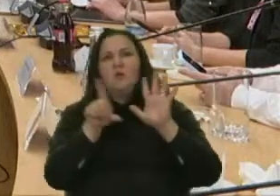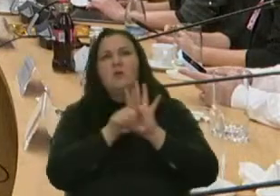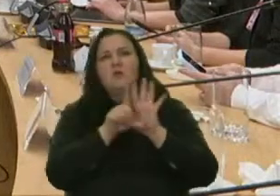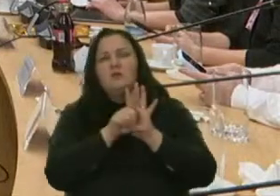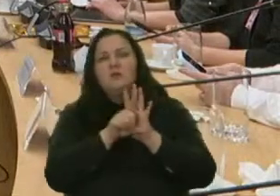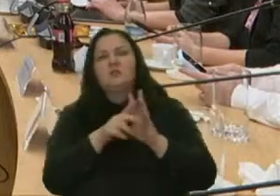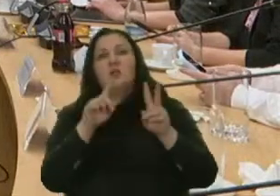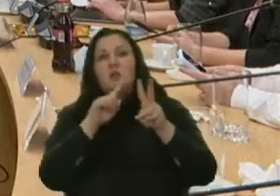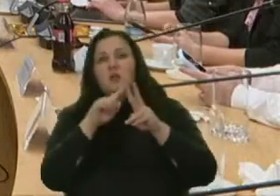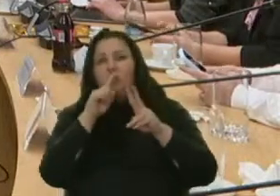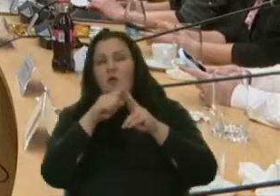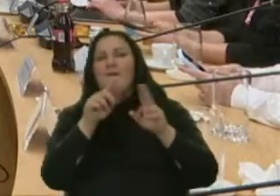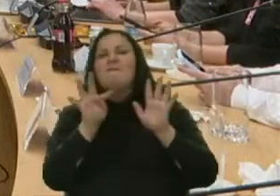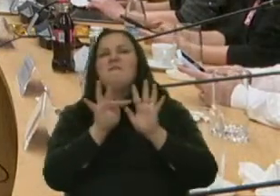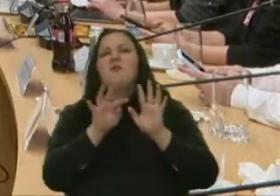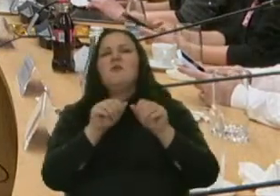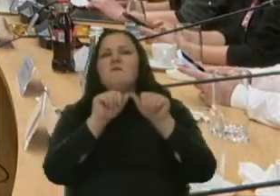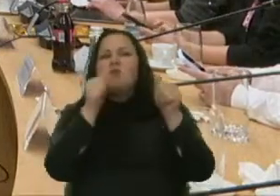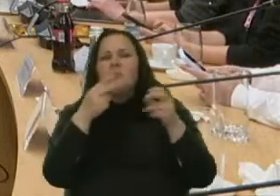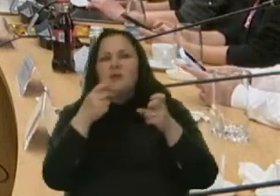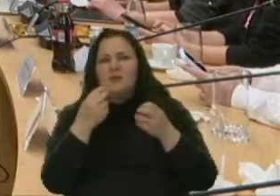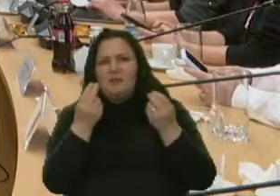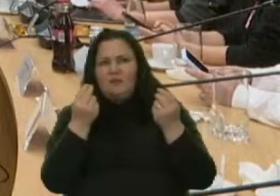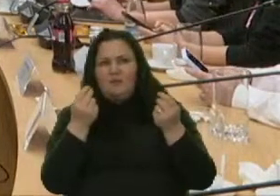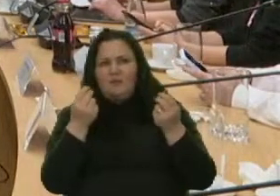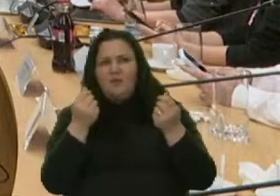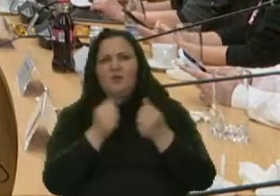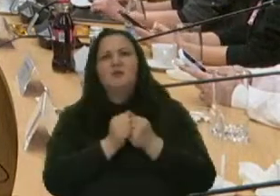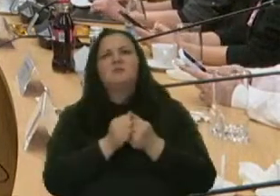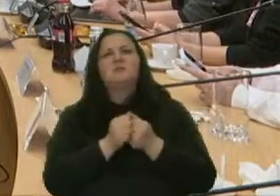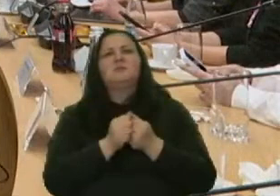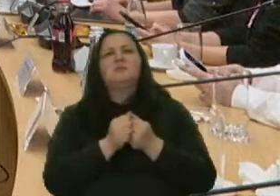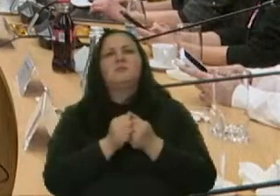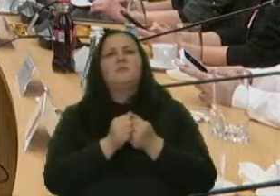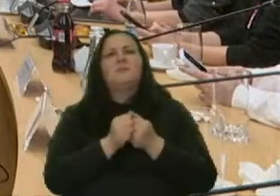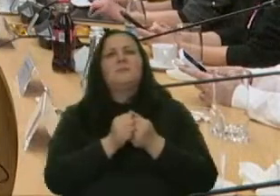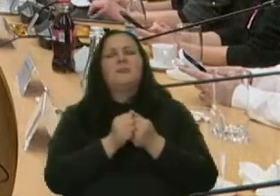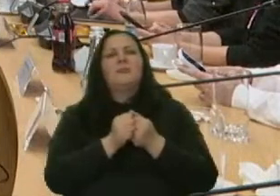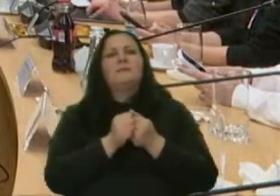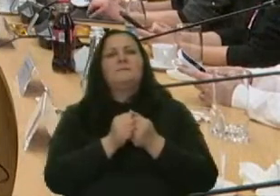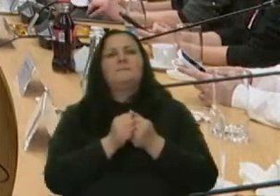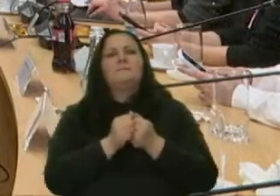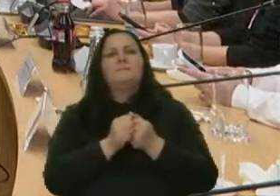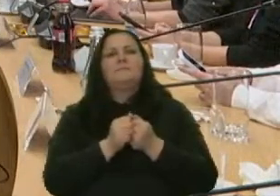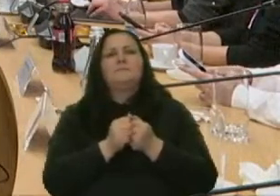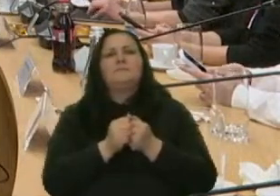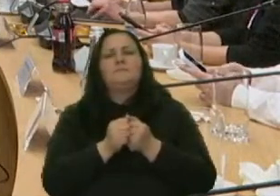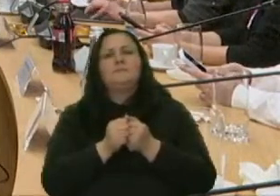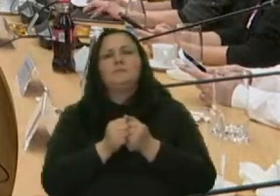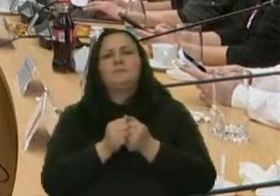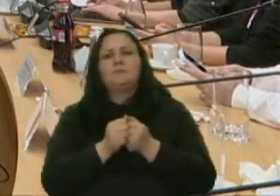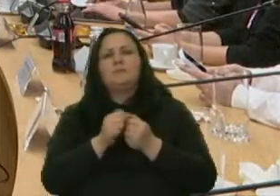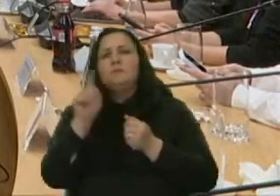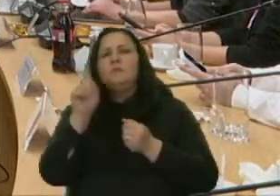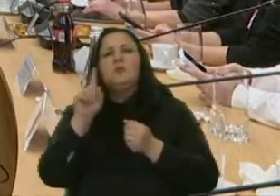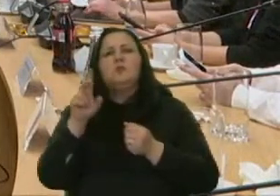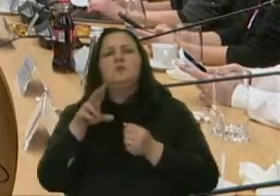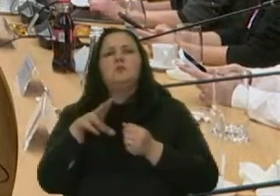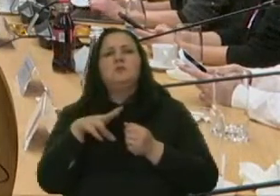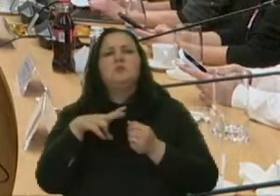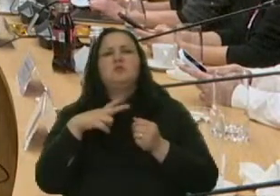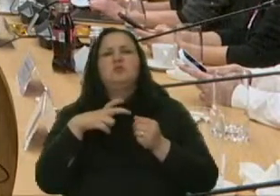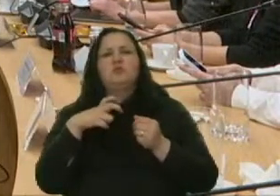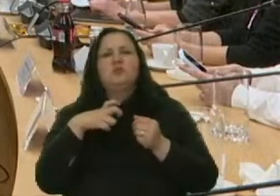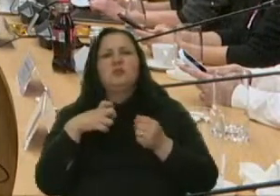cele două forme de finanțare înainte să Ridicați așteptați să vedeți ce spun da cele două nu se exclud una